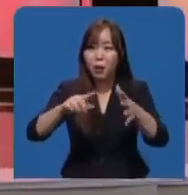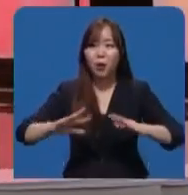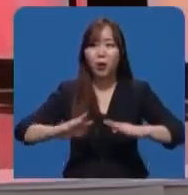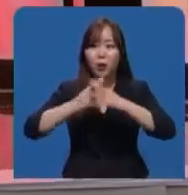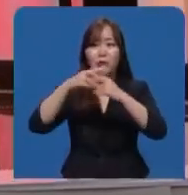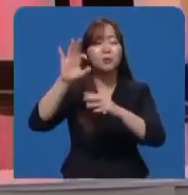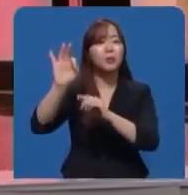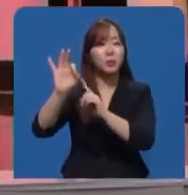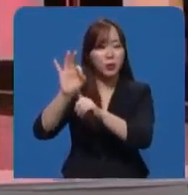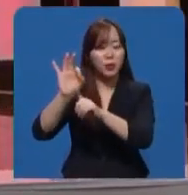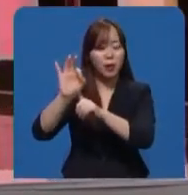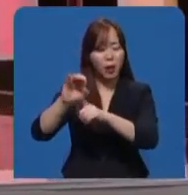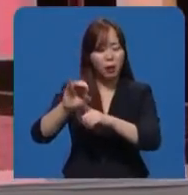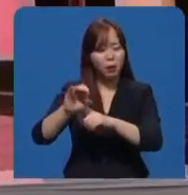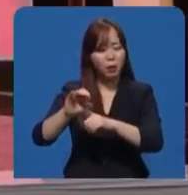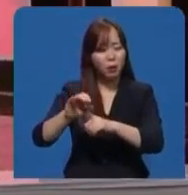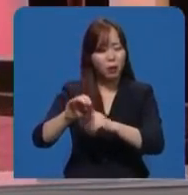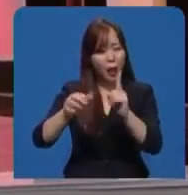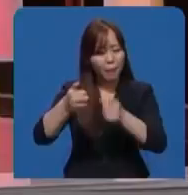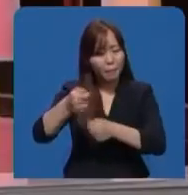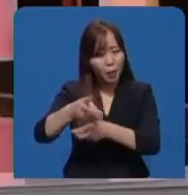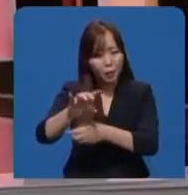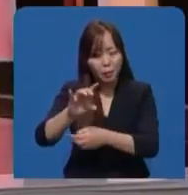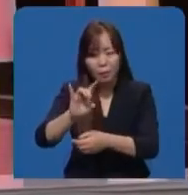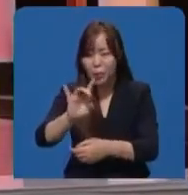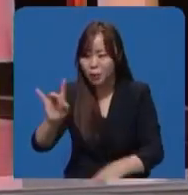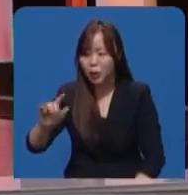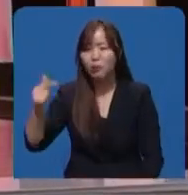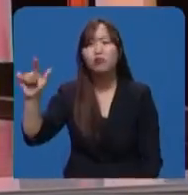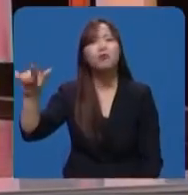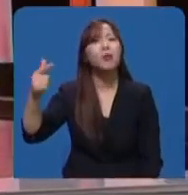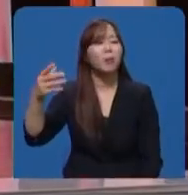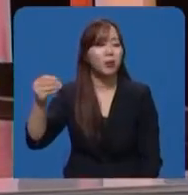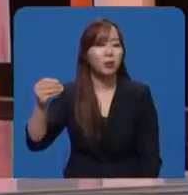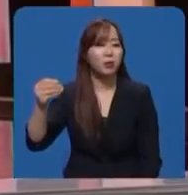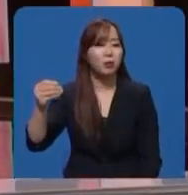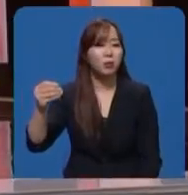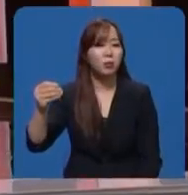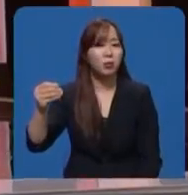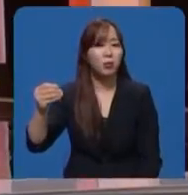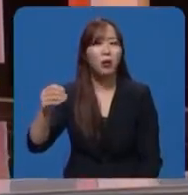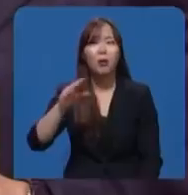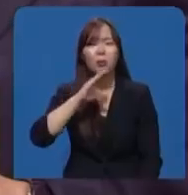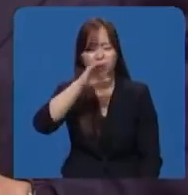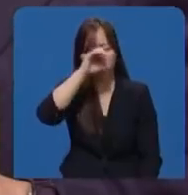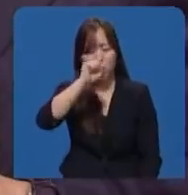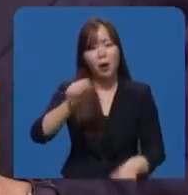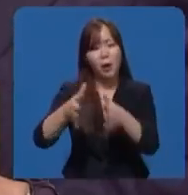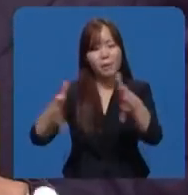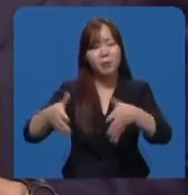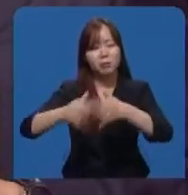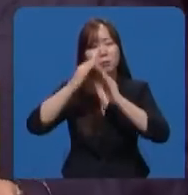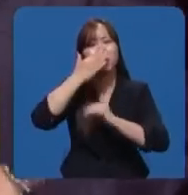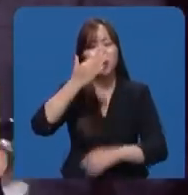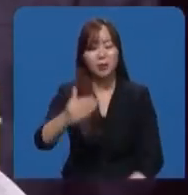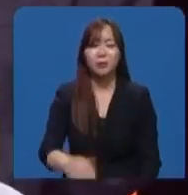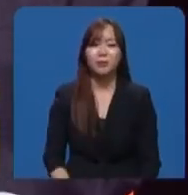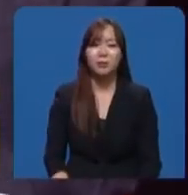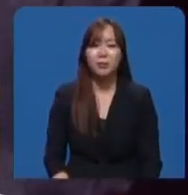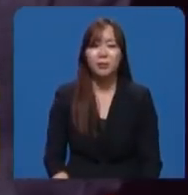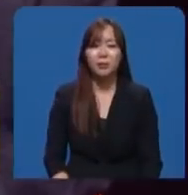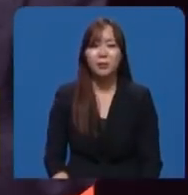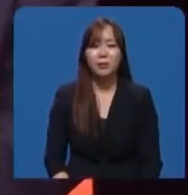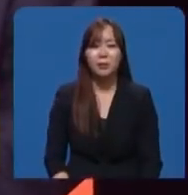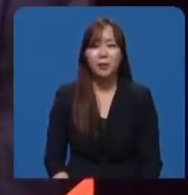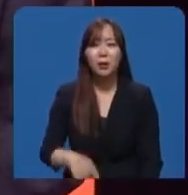건축 비용이 평당 한 600만 원 됩니다. 평당 600만 원. 아주 고급 아파트를 지을 수가 있어요. 그런데